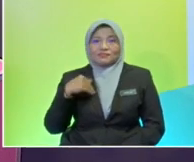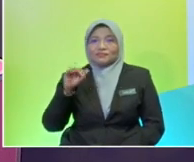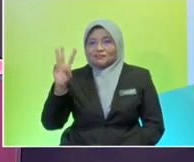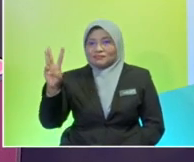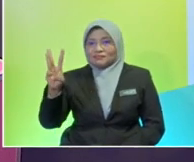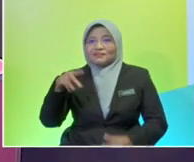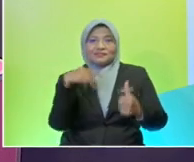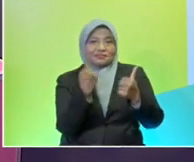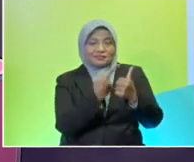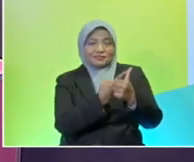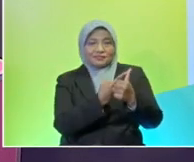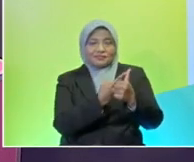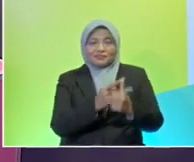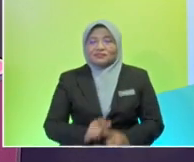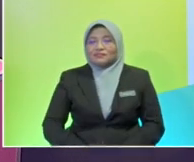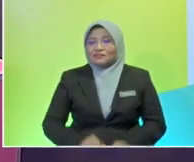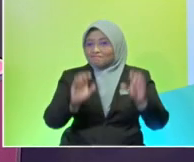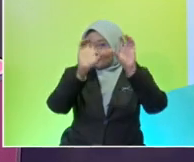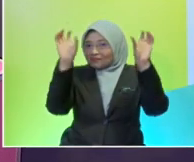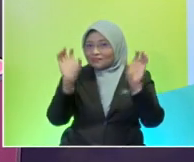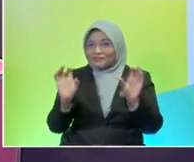bisa lihat ada cuaca panas